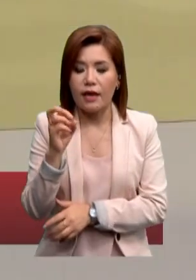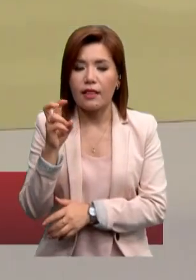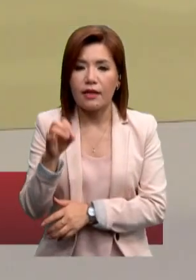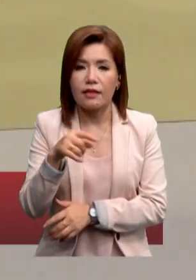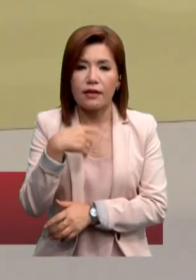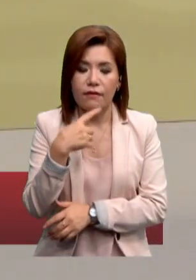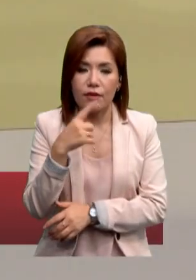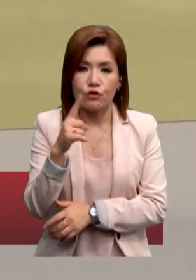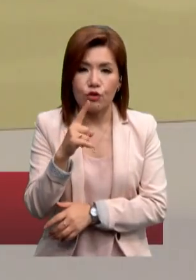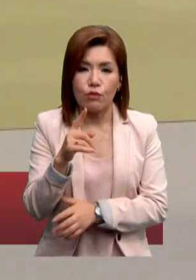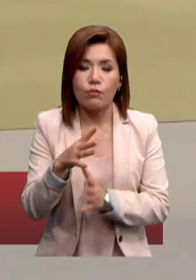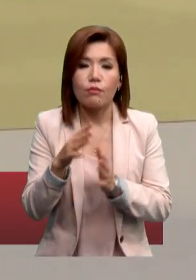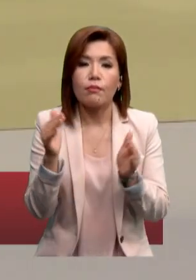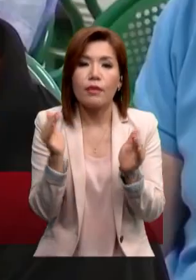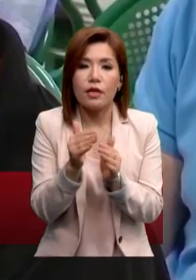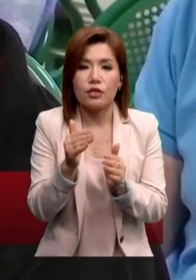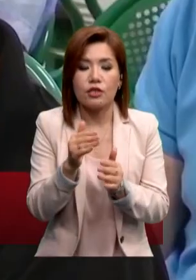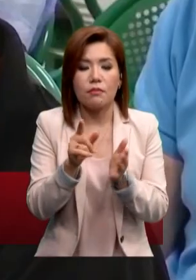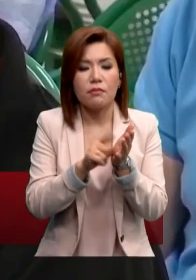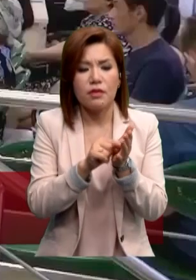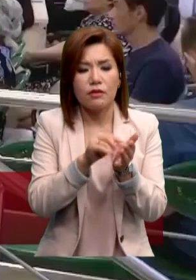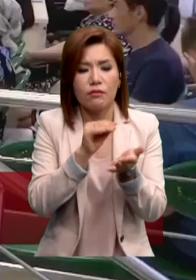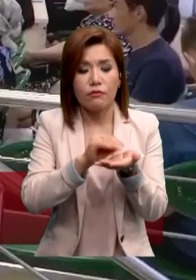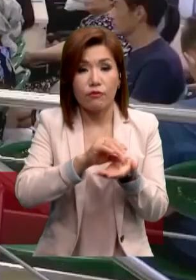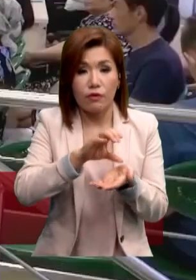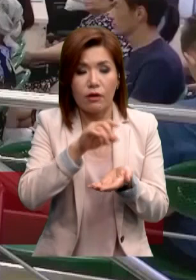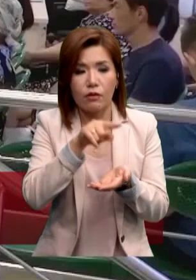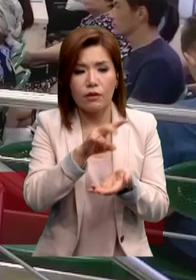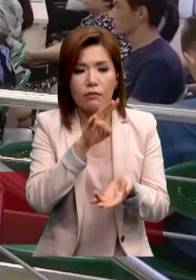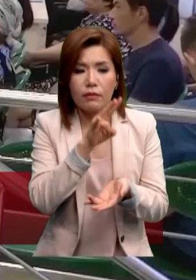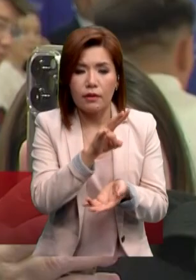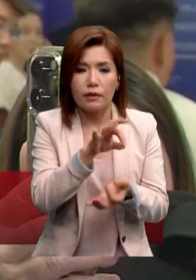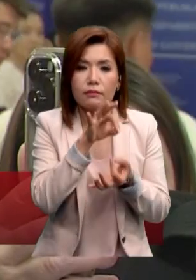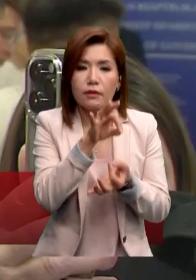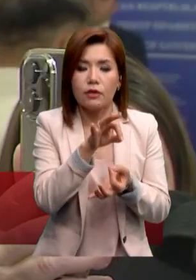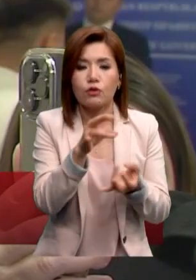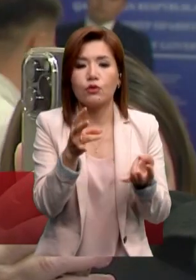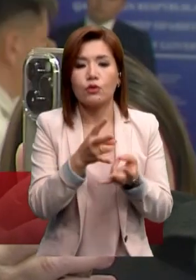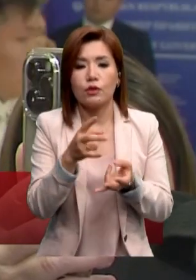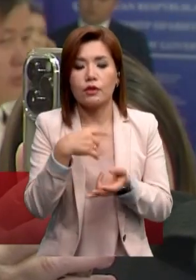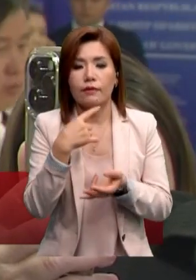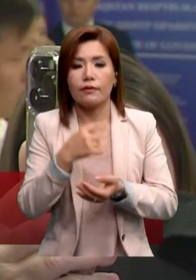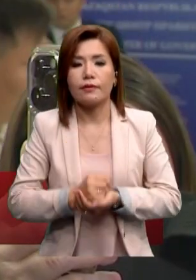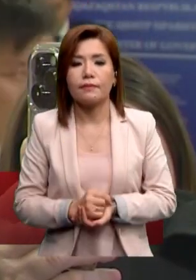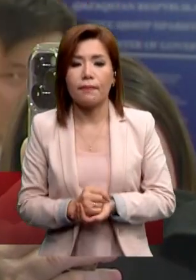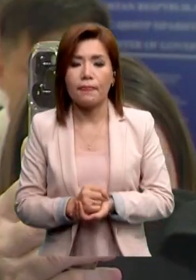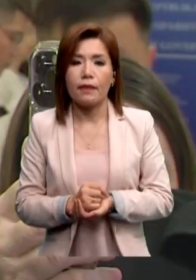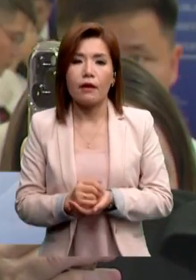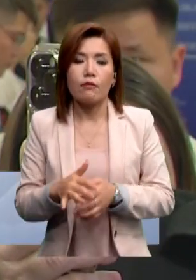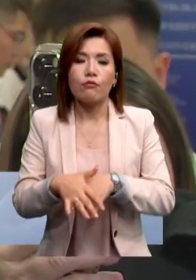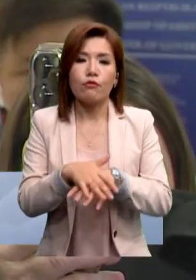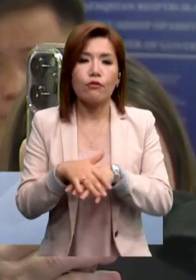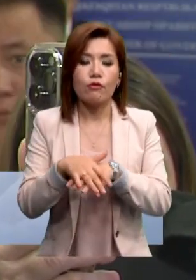настаивает на том что нужно как можно меньше тревожить пенсионные накопления населения хотели чтобы побольше населения